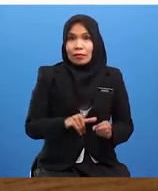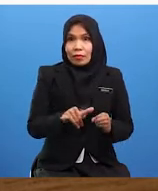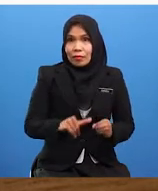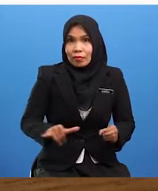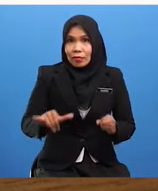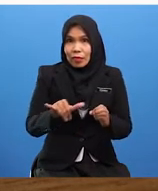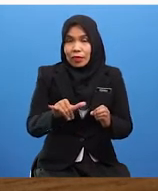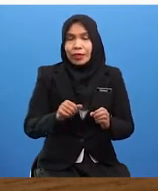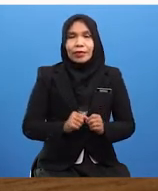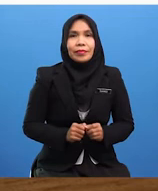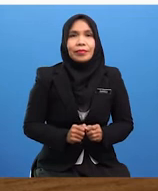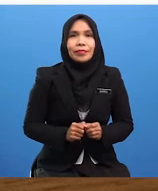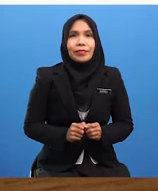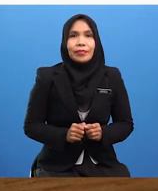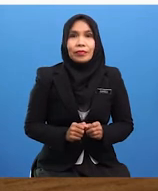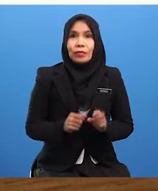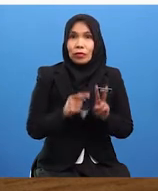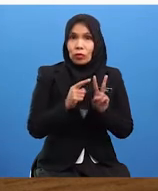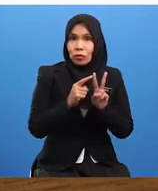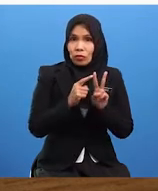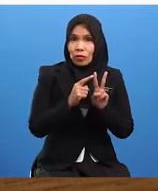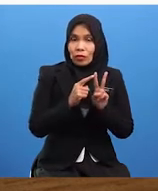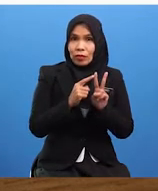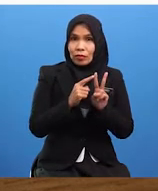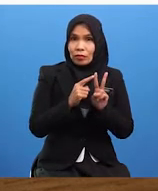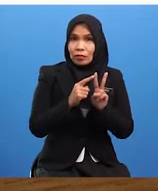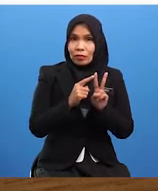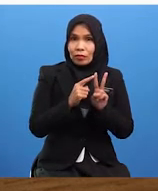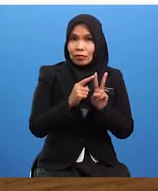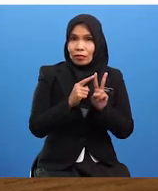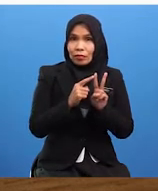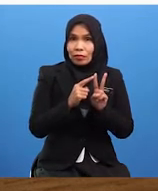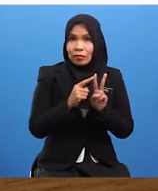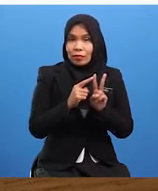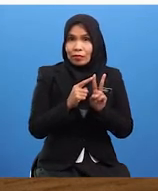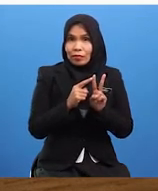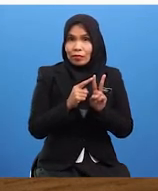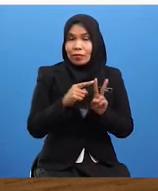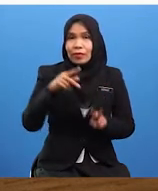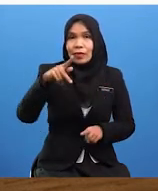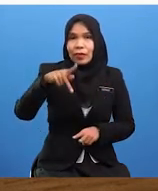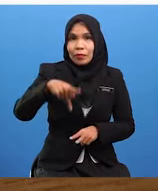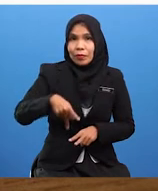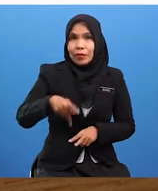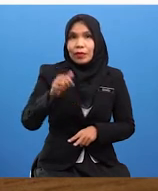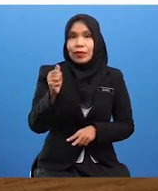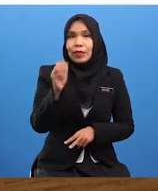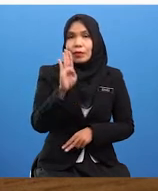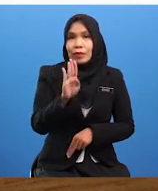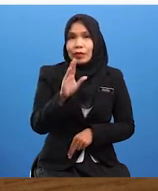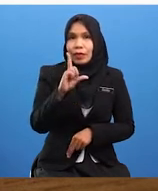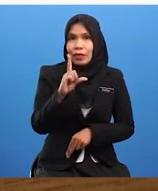1893. Pablo Picasso, dilahirkan pada 25